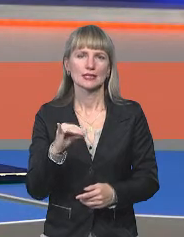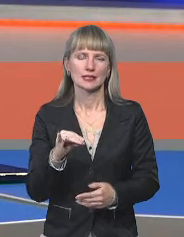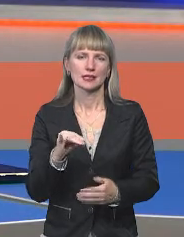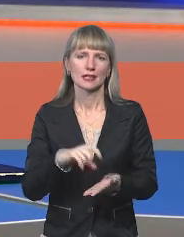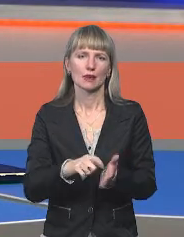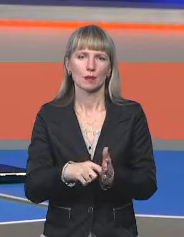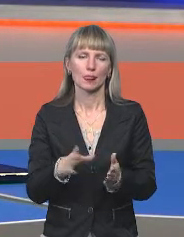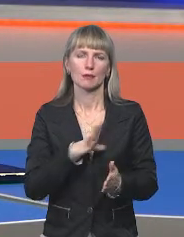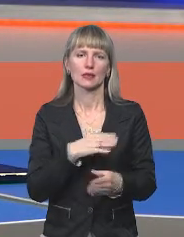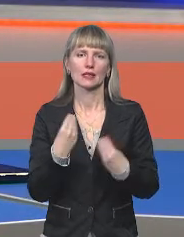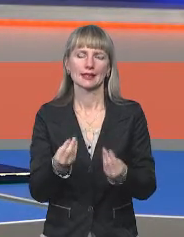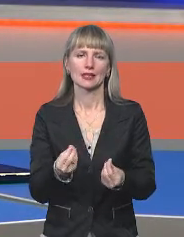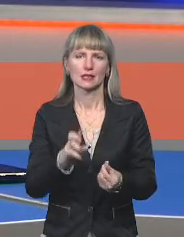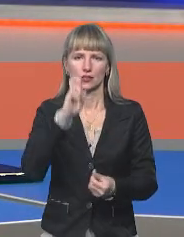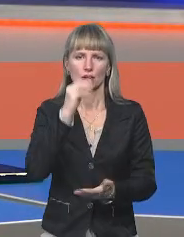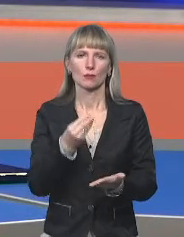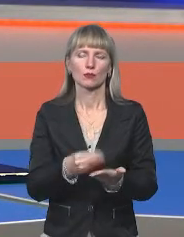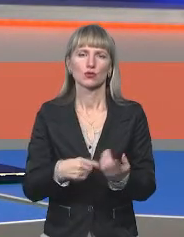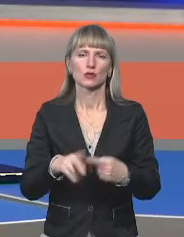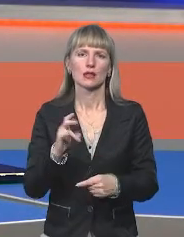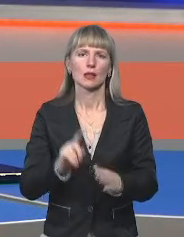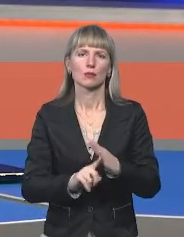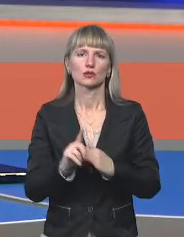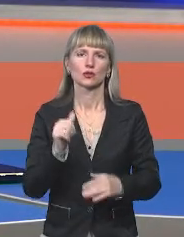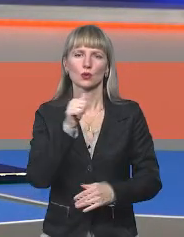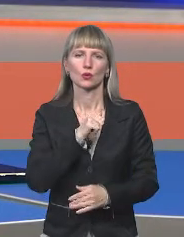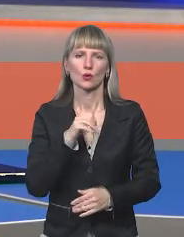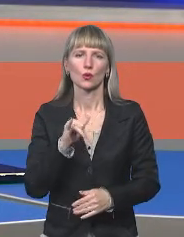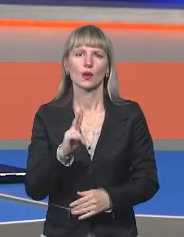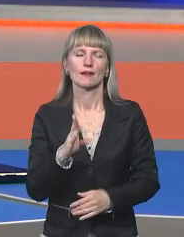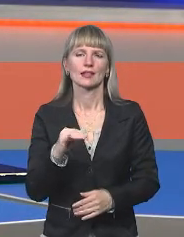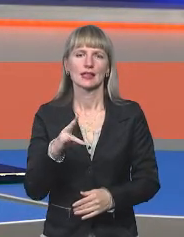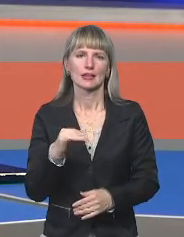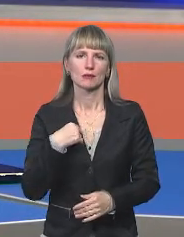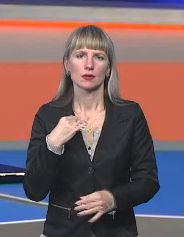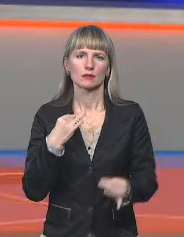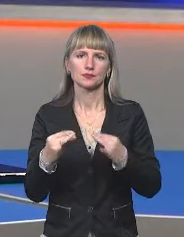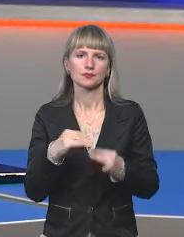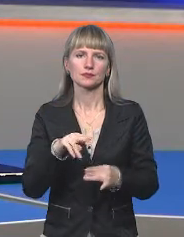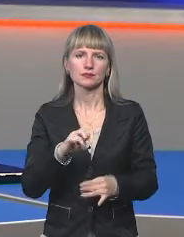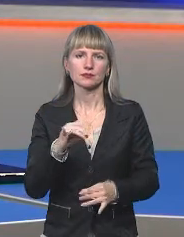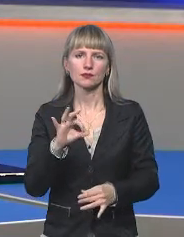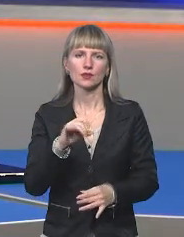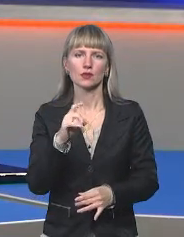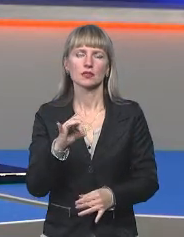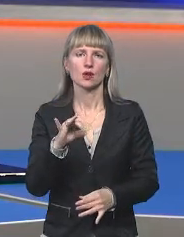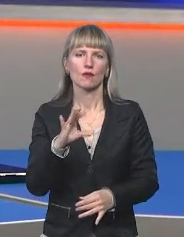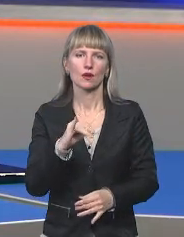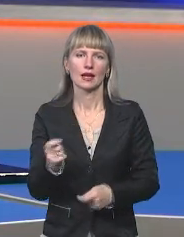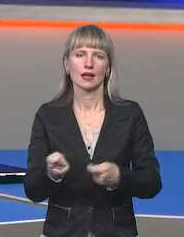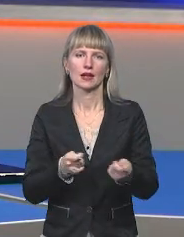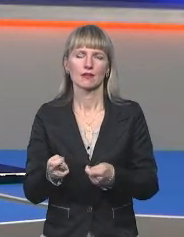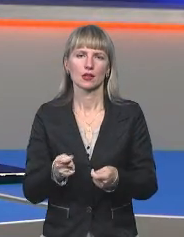кошти виділені були з державного бюджету ще на початку року. У квітні ми розмовляли з пані Озеровою,